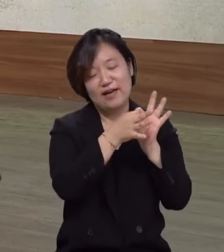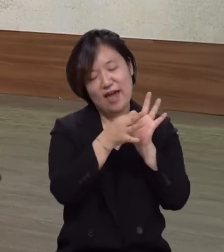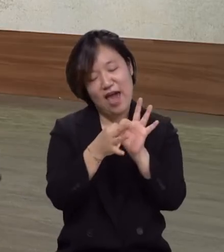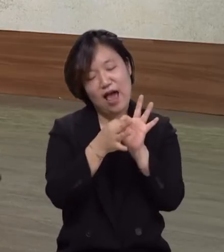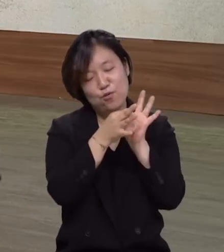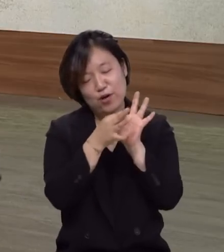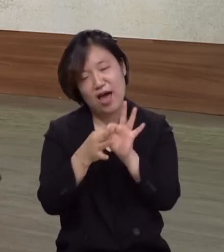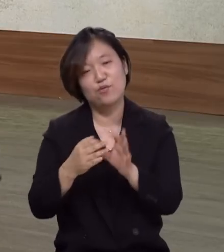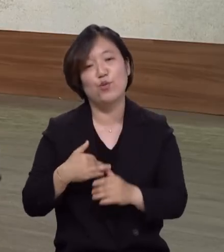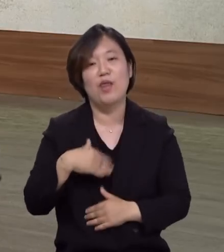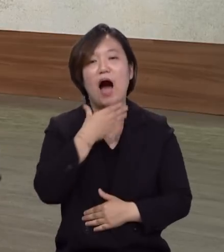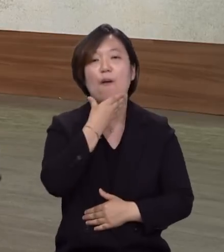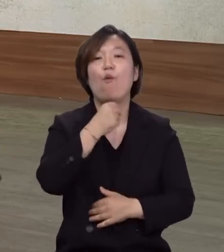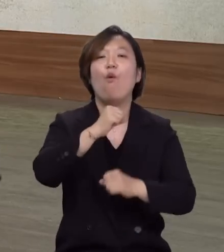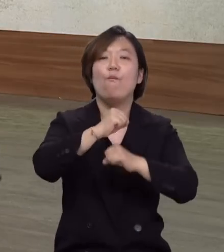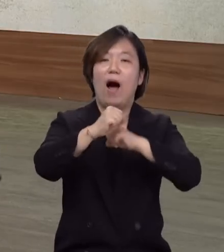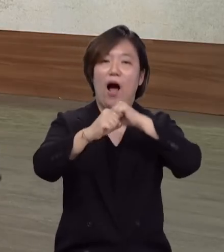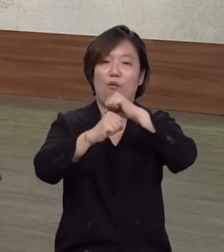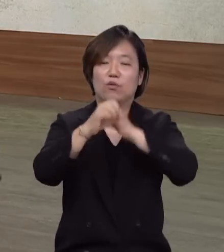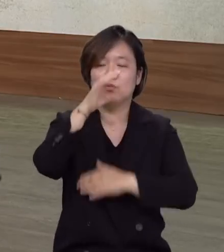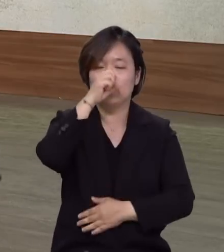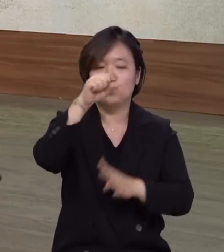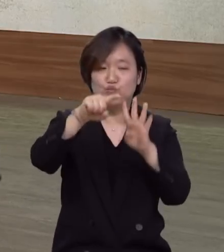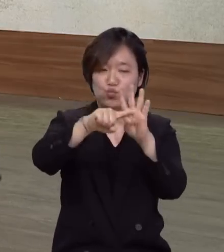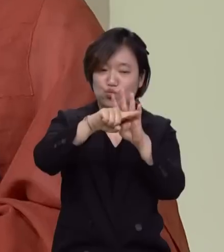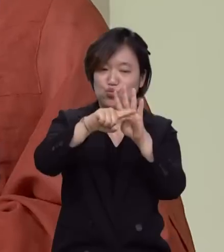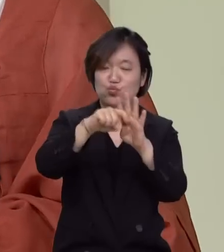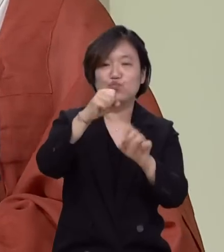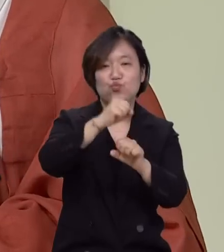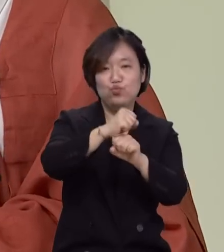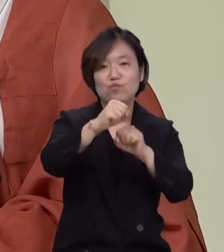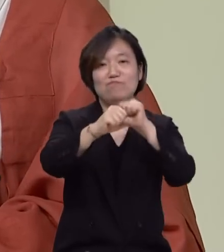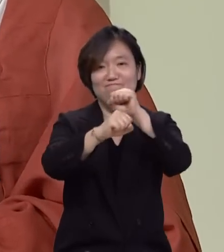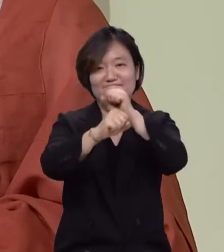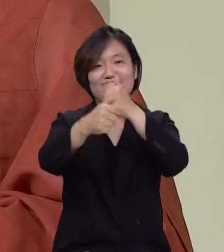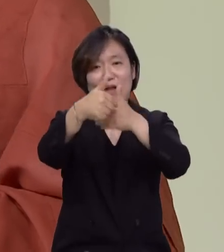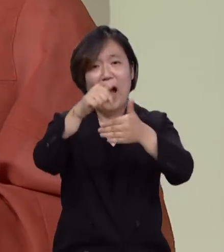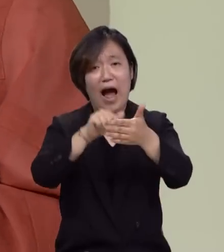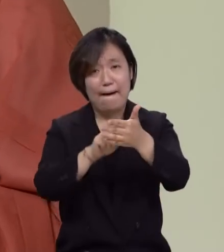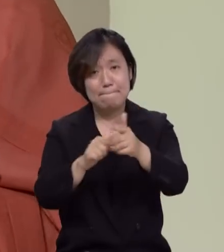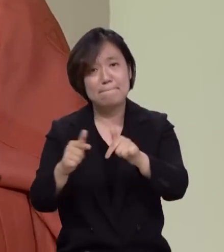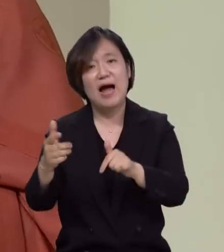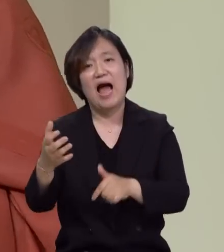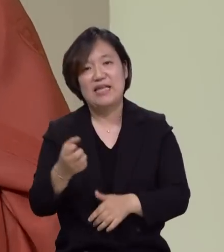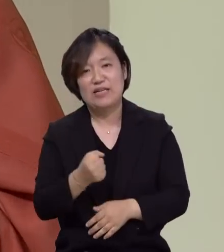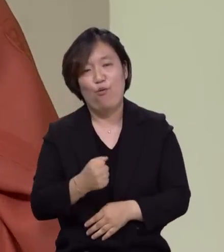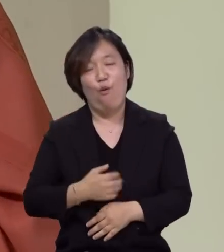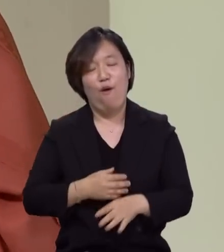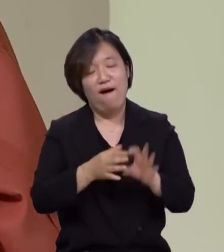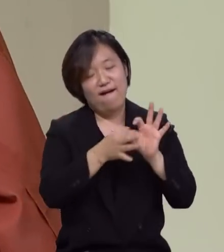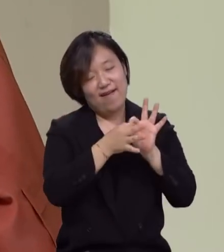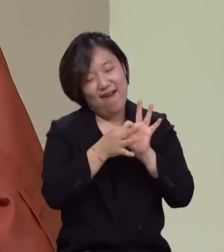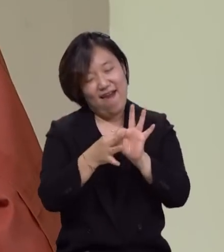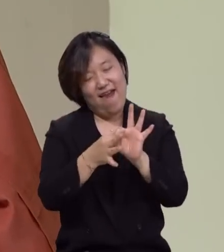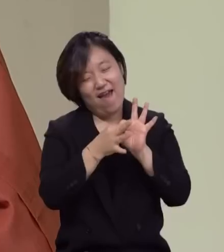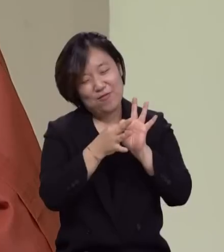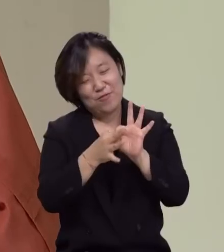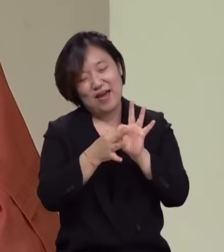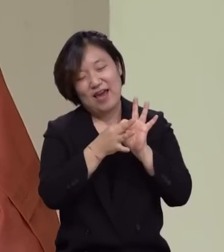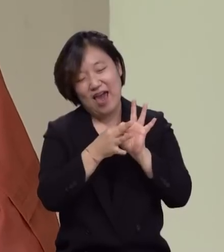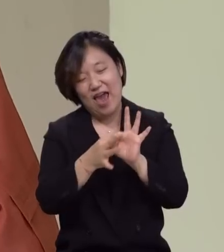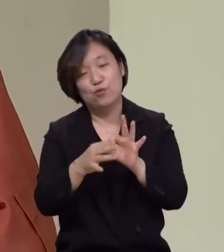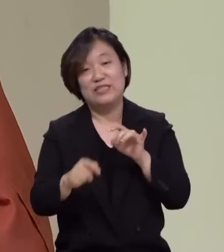복을 닦는 마음으로 선업을 닦는 마음으로 공덕을 닦는 마음으로 자꾸자꾸 닦아